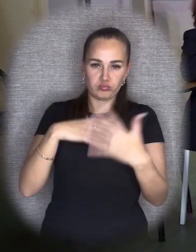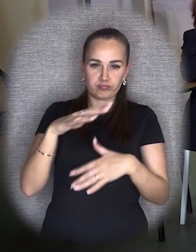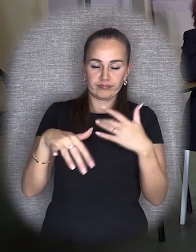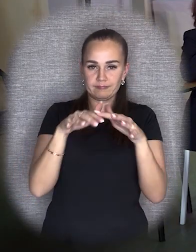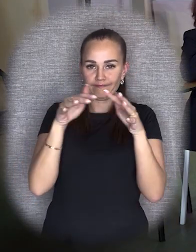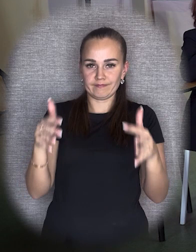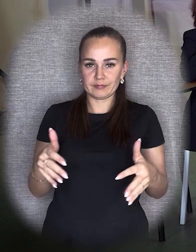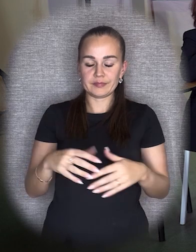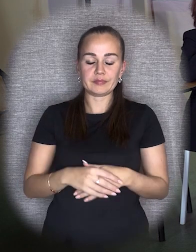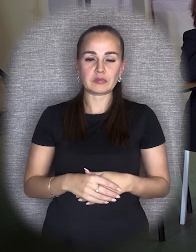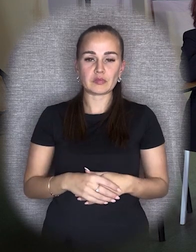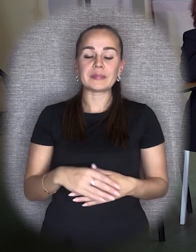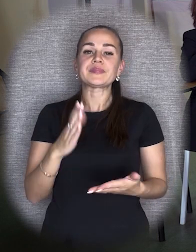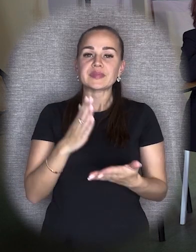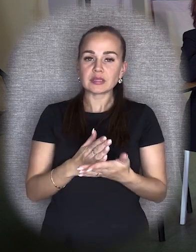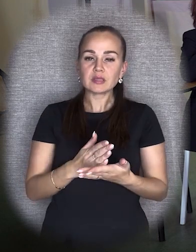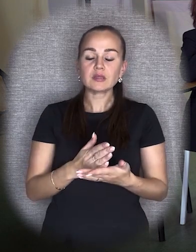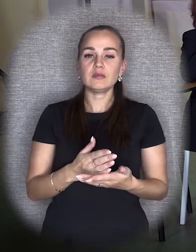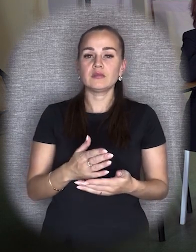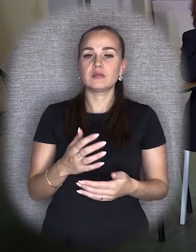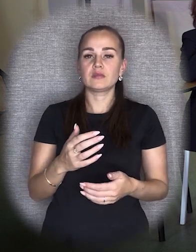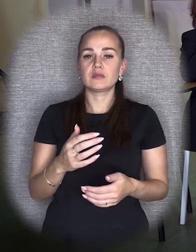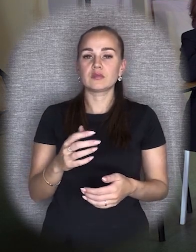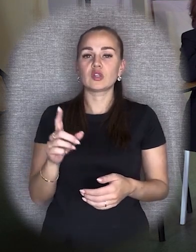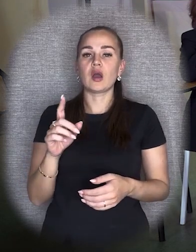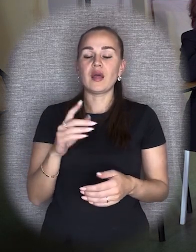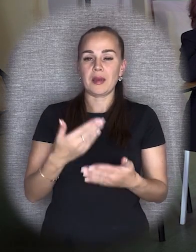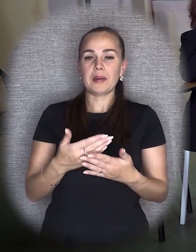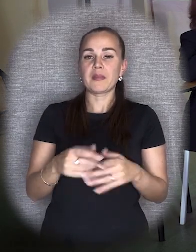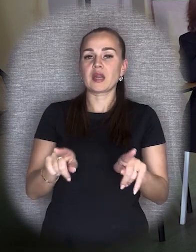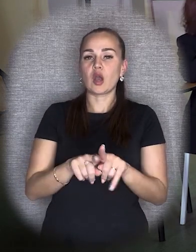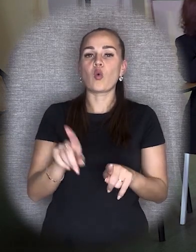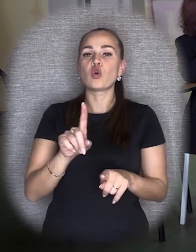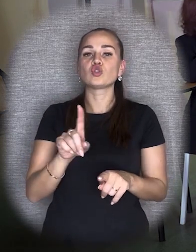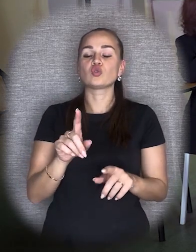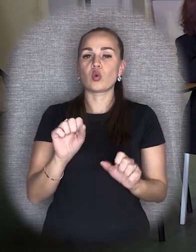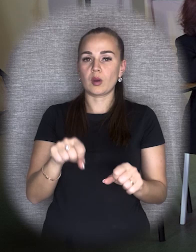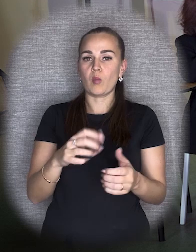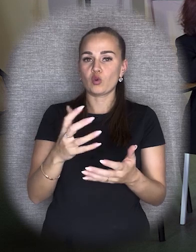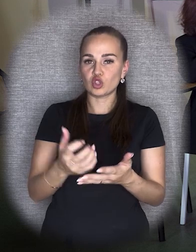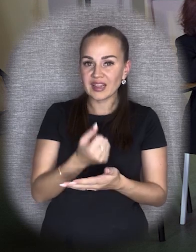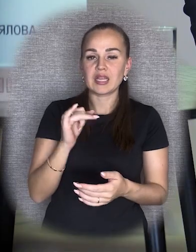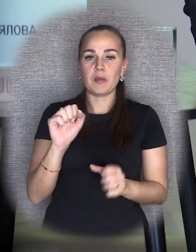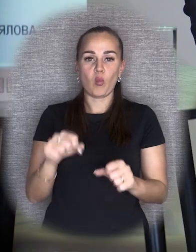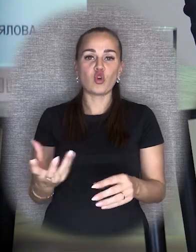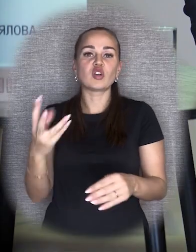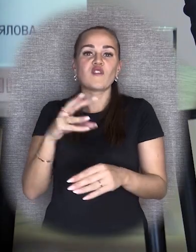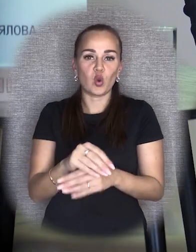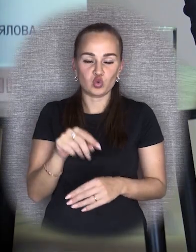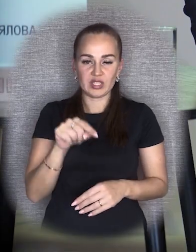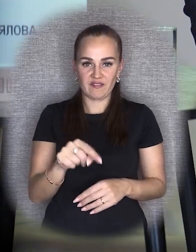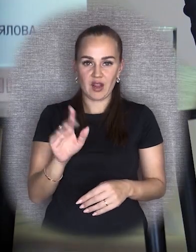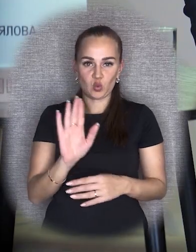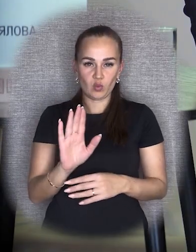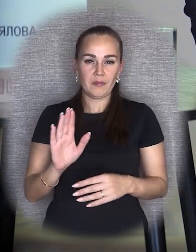есть ли, например, вероятность, что что-то может найтись, что мы можем включить в эту выставку? Заменить